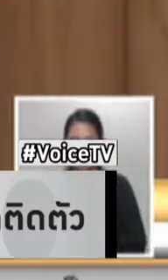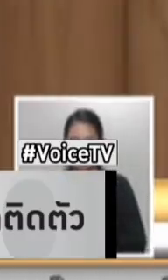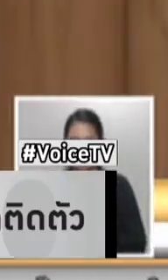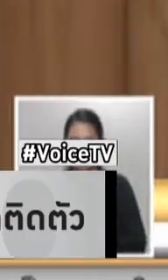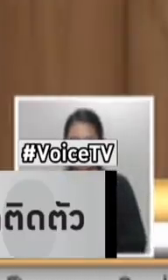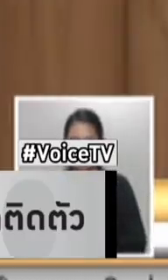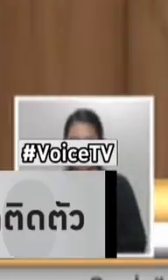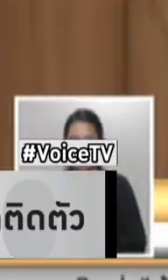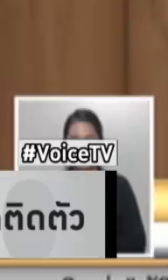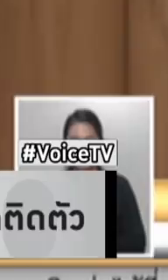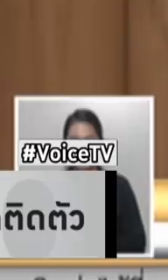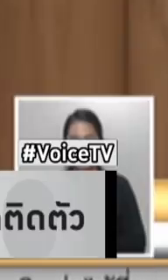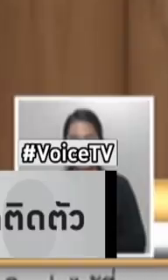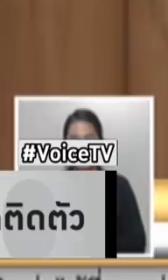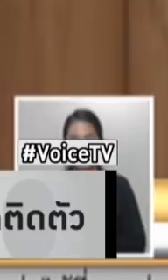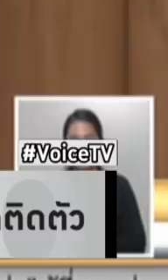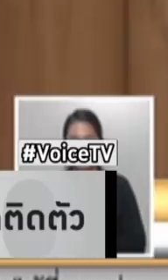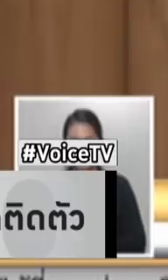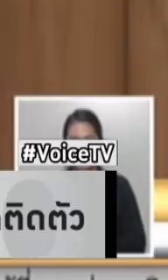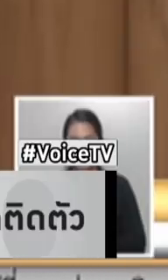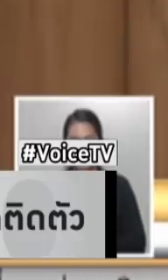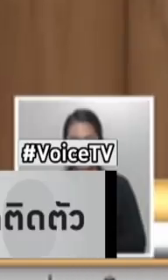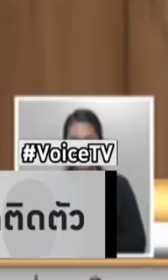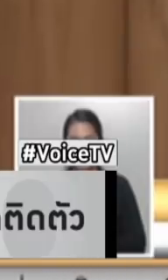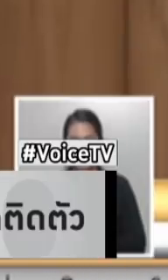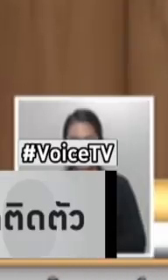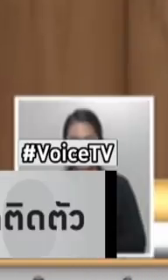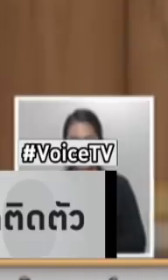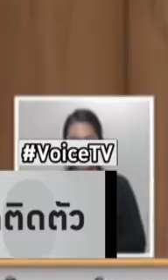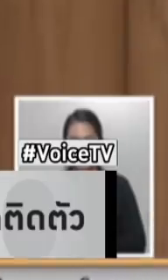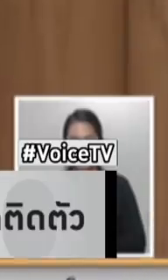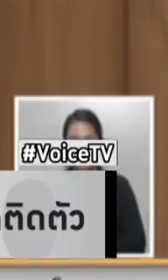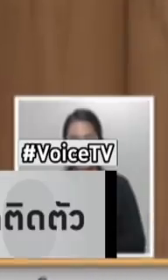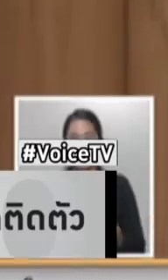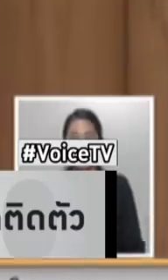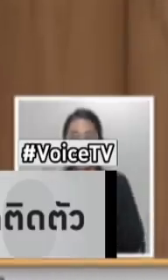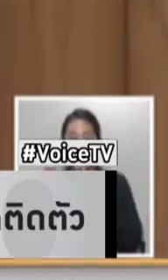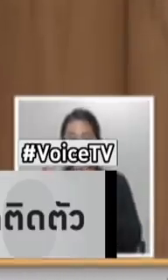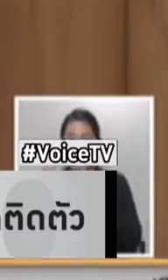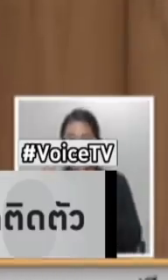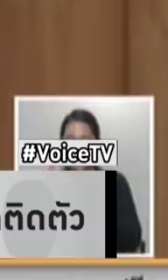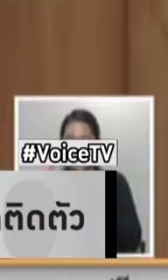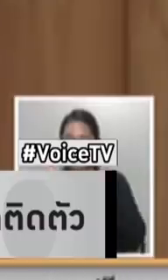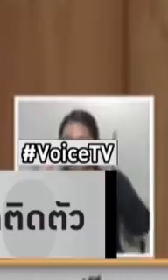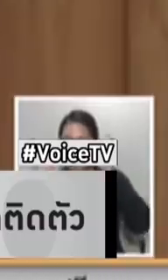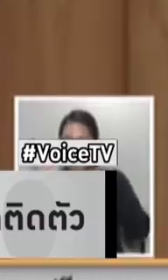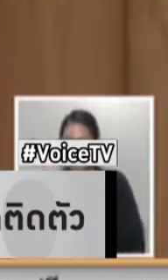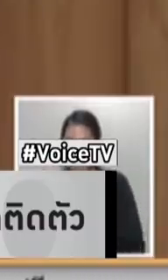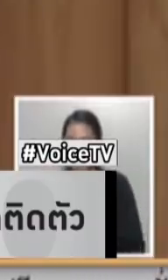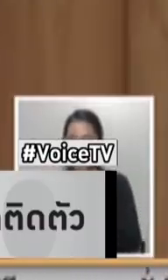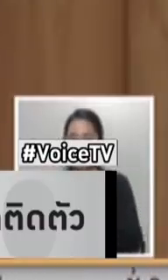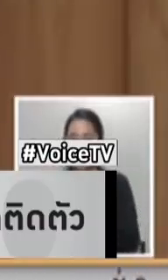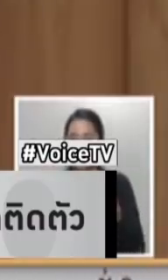โทษหากเป็นเฮโรอีนจำนวนที่เจ้าไมเคิลนำมาเสนอข่าวเนี่ยคือจำคุกตล